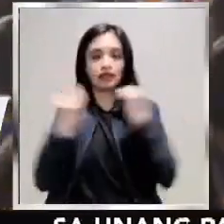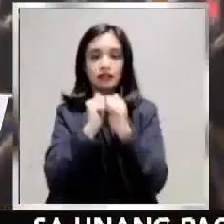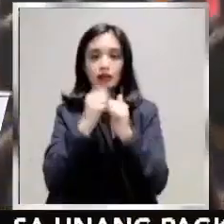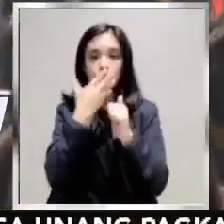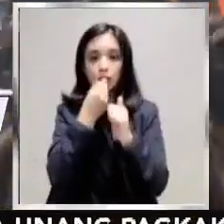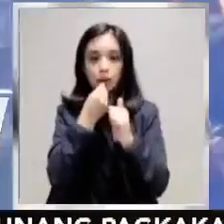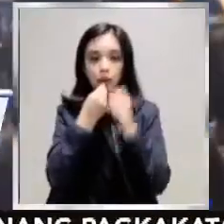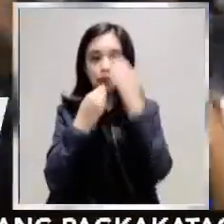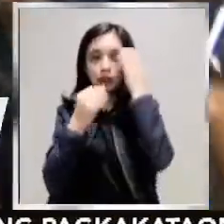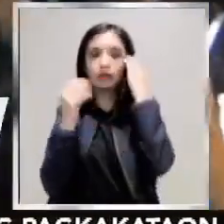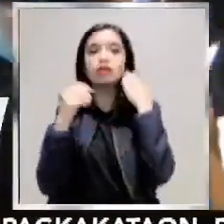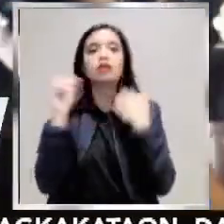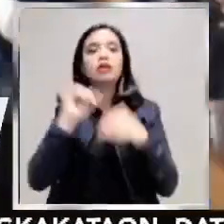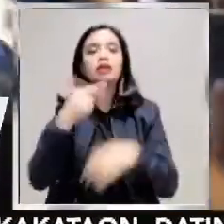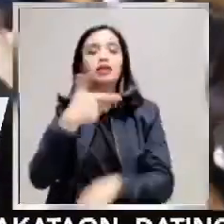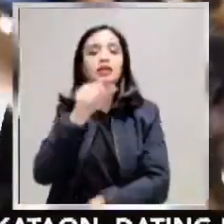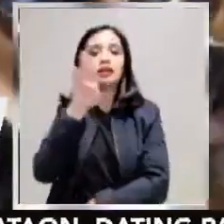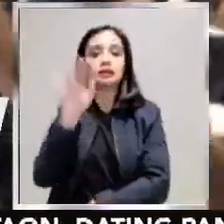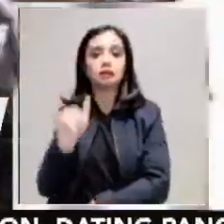Gabby Concepcion.